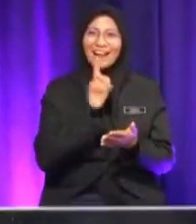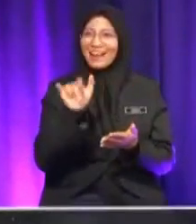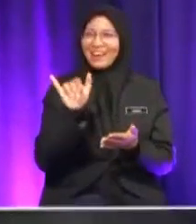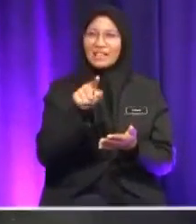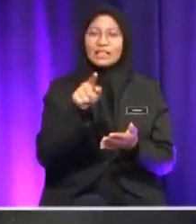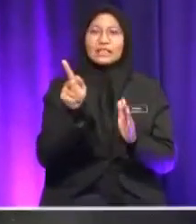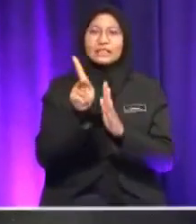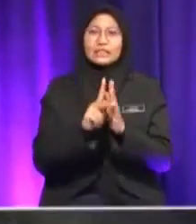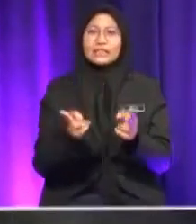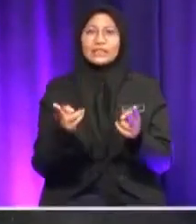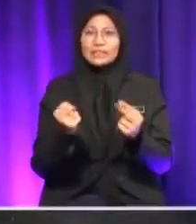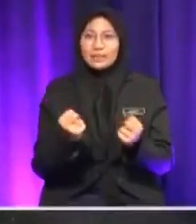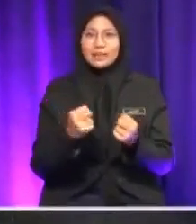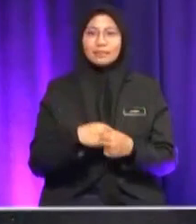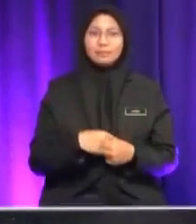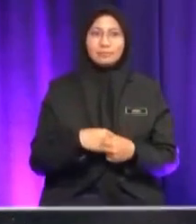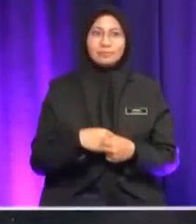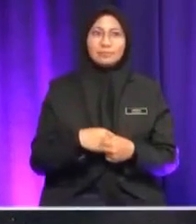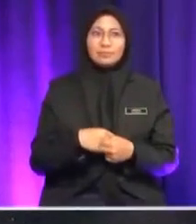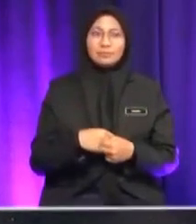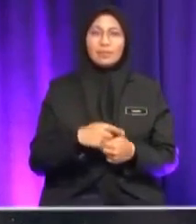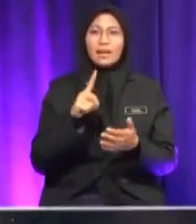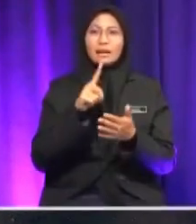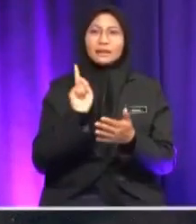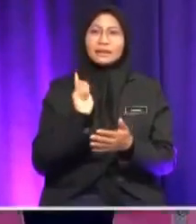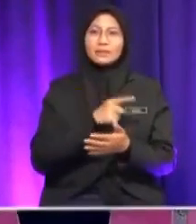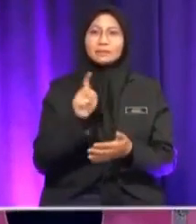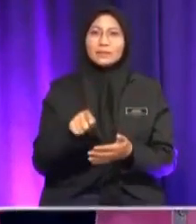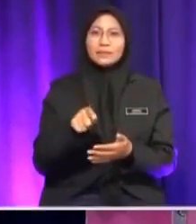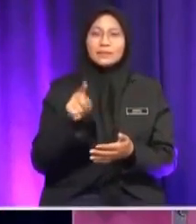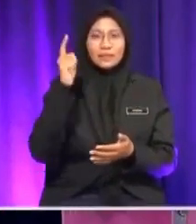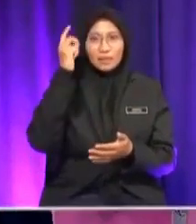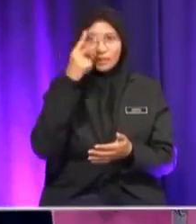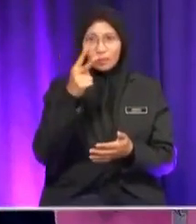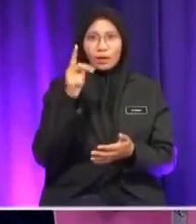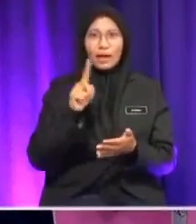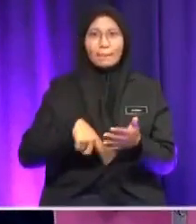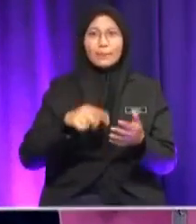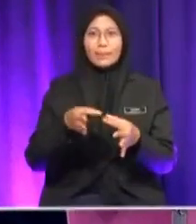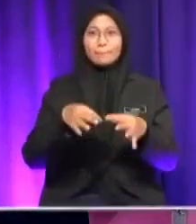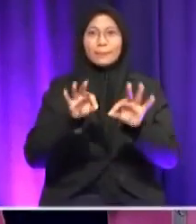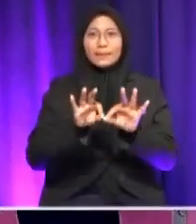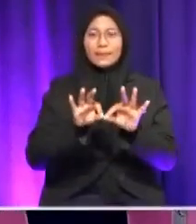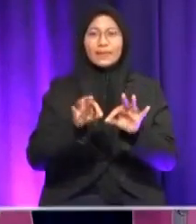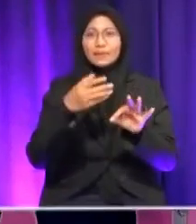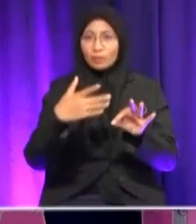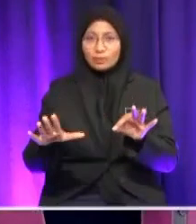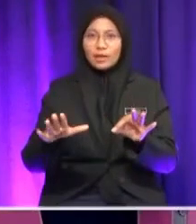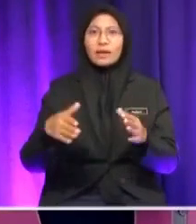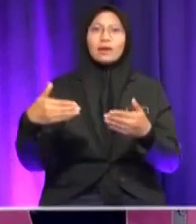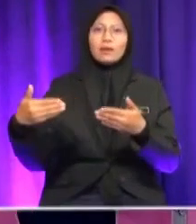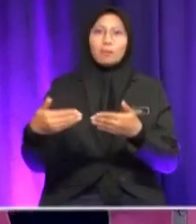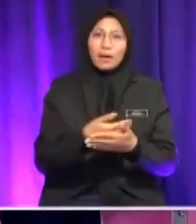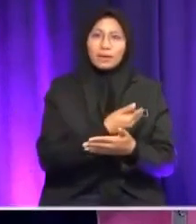Nampak tak perbezaan? So, kita kena tengok dulu yang mana penting kita kena bayar dan diikuti dengan kehendak. Okey, seterusnya